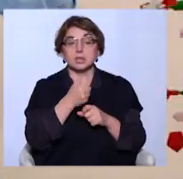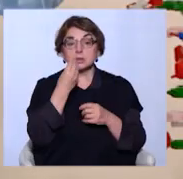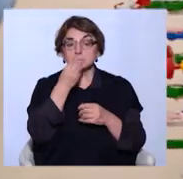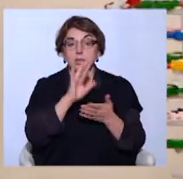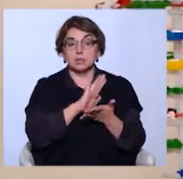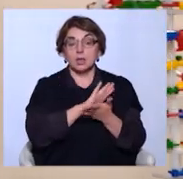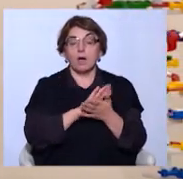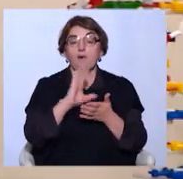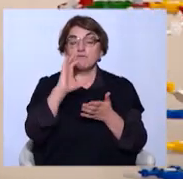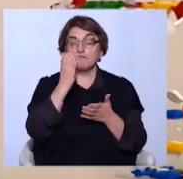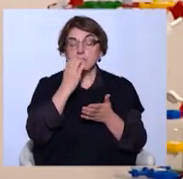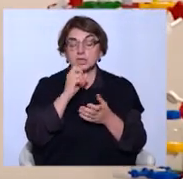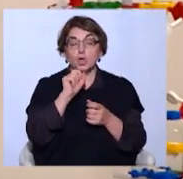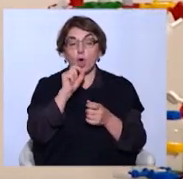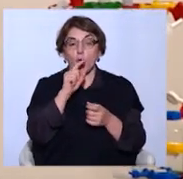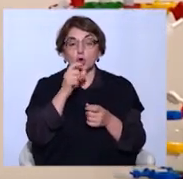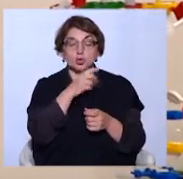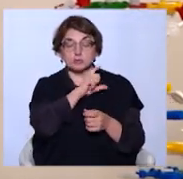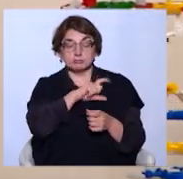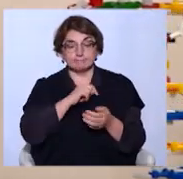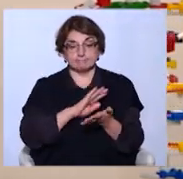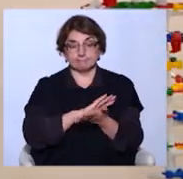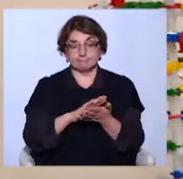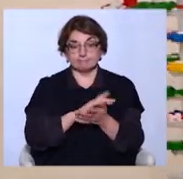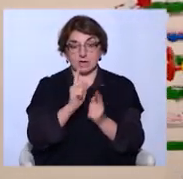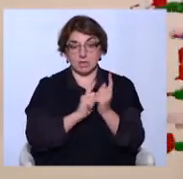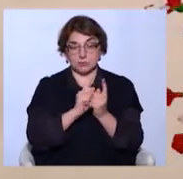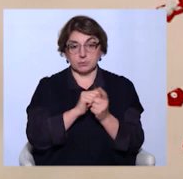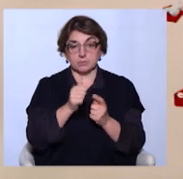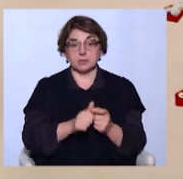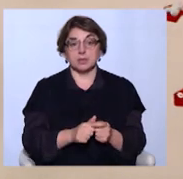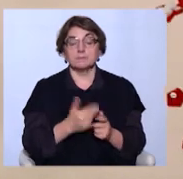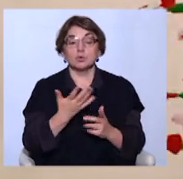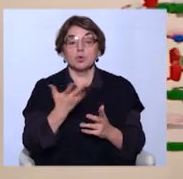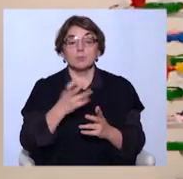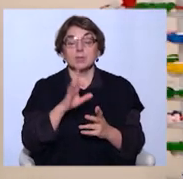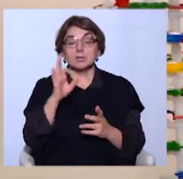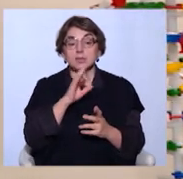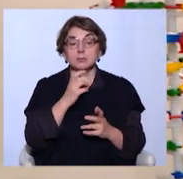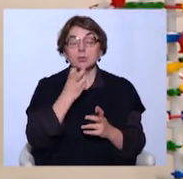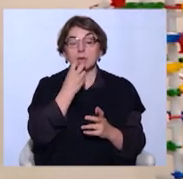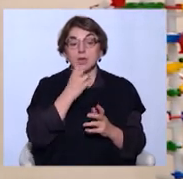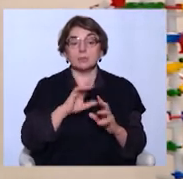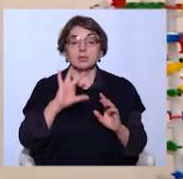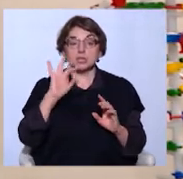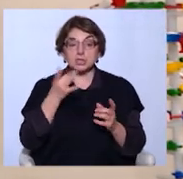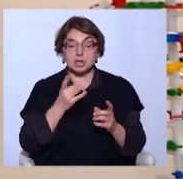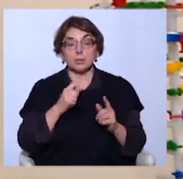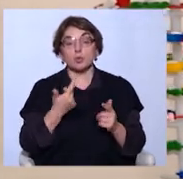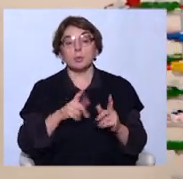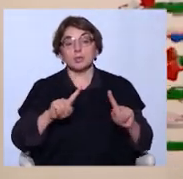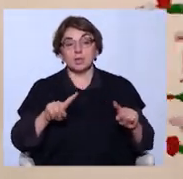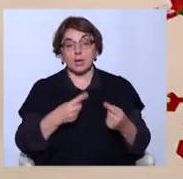საუკეთესო წმენს ვერცხლისა და ოქროს სამკაულს. გავარჩიოთ, თუ რომელი ელემენტი ჟანგება და რომელი აღდგება.